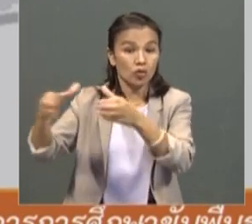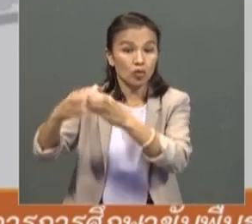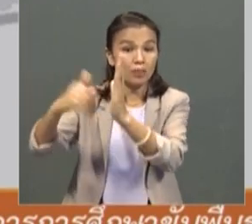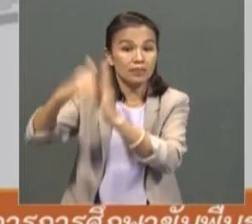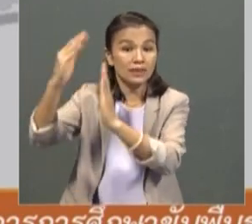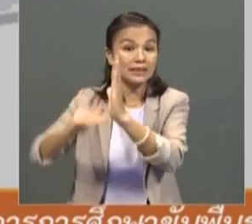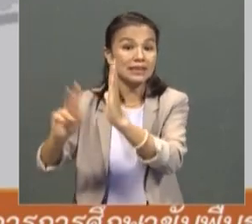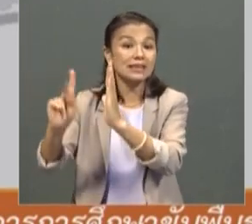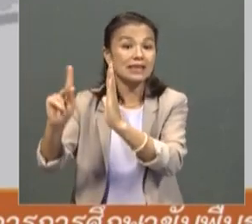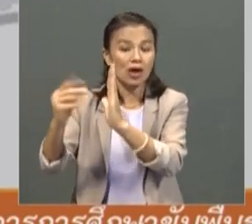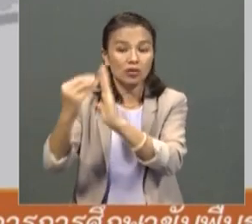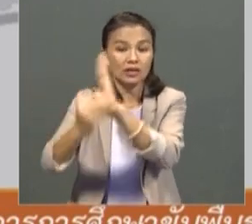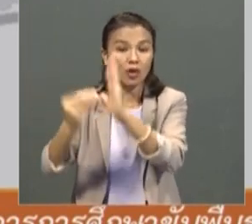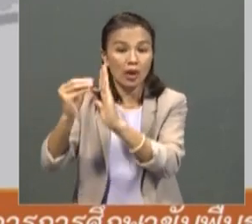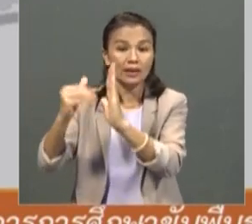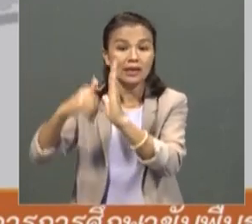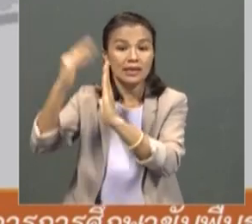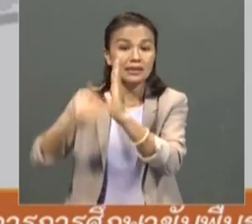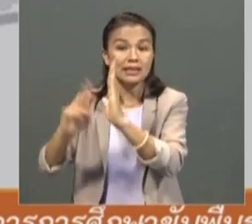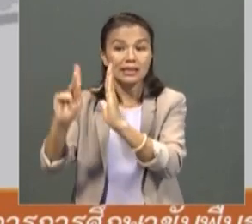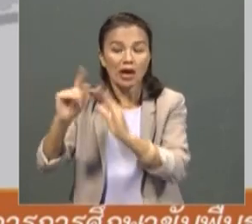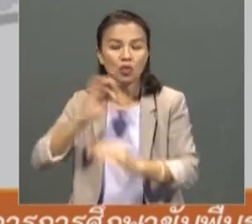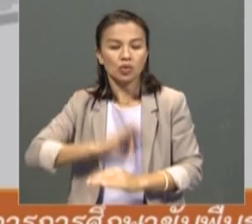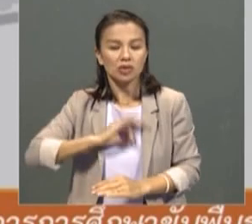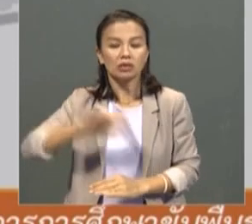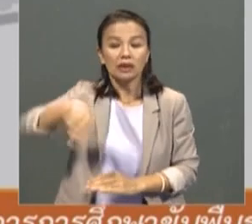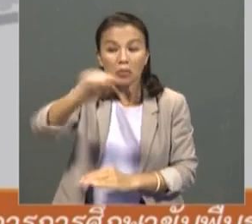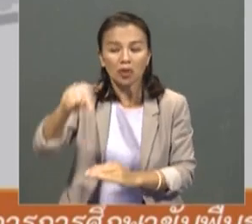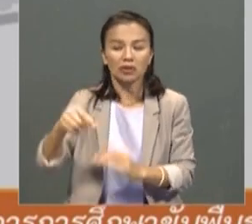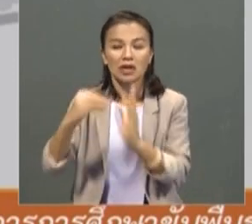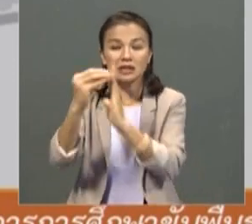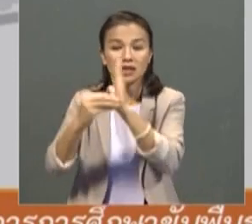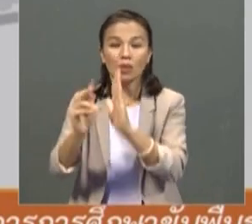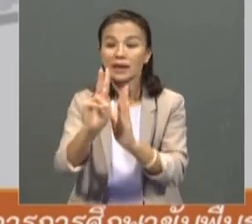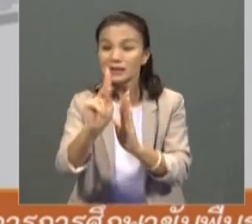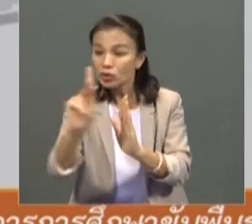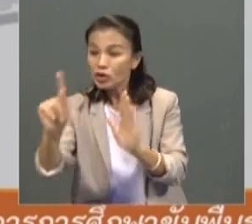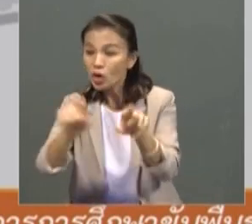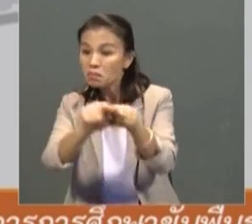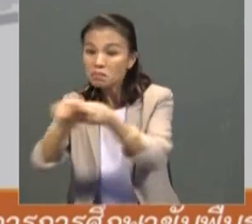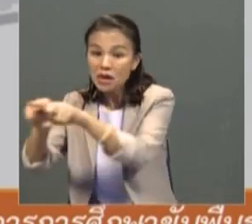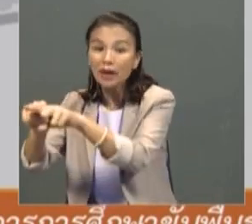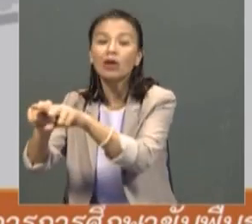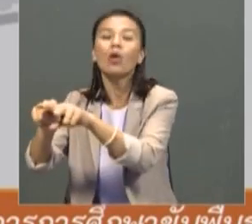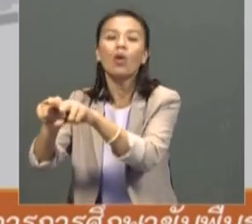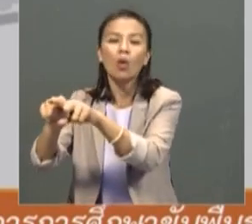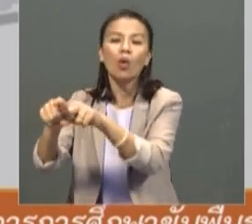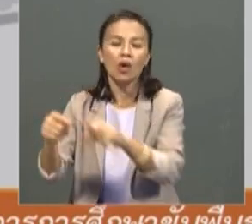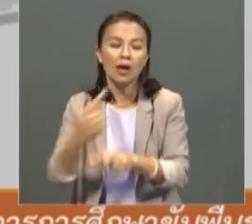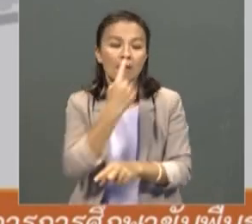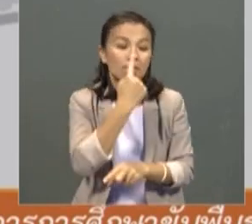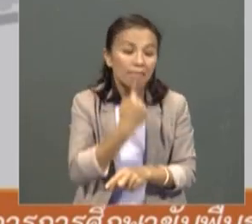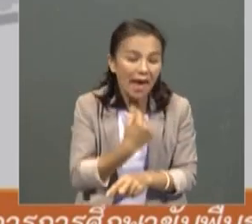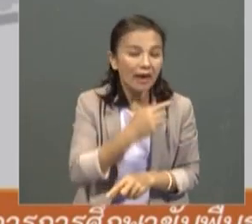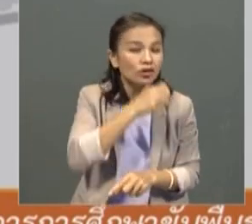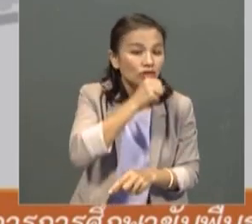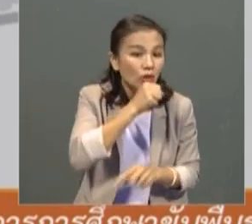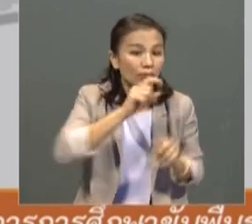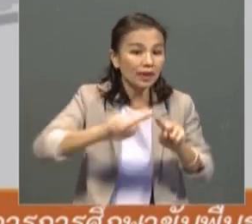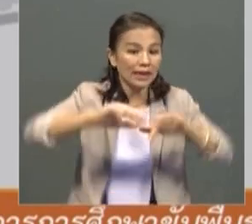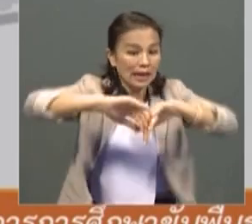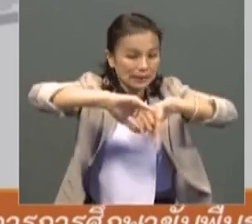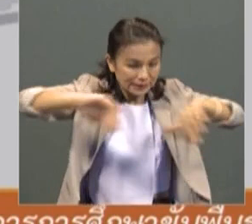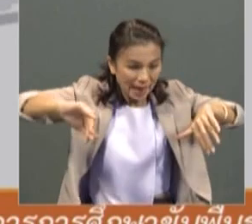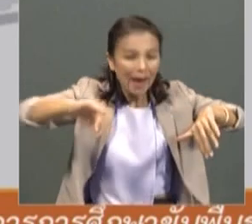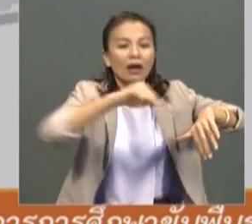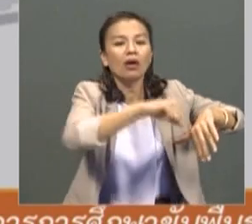ရိုင်ပေါ့နော်အစိမ်းရောင်အဖွဲပေါ့ပြောမယ်ဆိုအစိမ်းရောင်နယ်မြေသတ်မှတ်ထားတဲ့ခရိုင်ဆိုလို့ရှိရင်အခန်း10ကနေ5အထိကိုအဲ့မှာသွားဖြည့်ခိုင်းပါမယ်။ကျန်တဲ့ခရိုင်တွေကြတော့ကျွန်တော်တို့သ